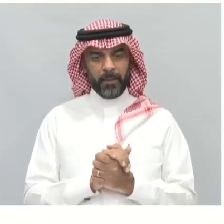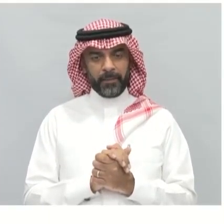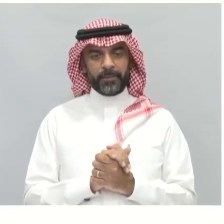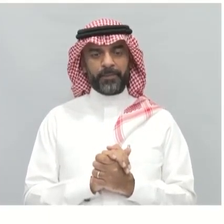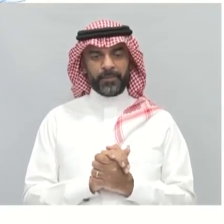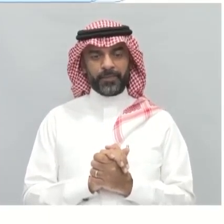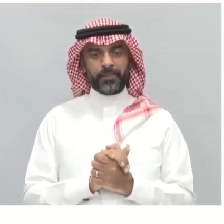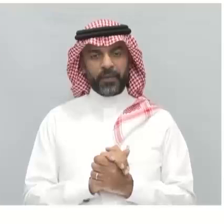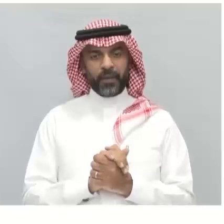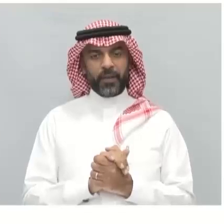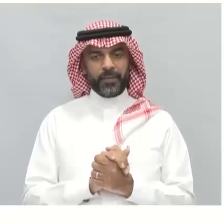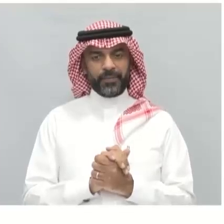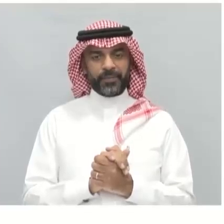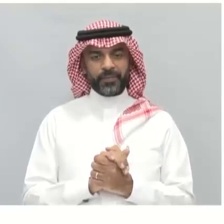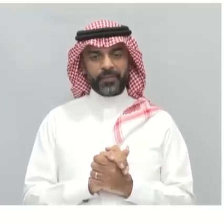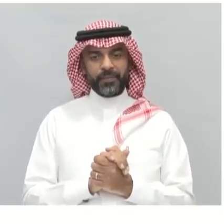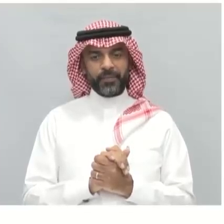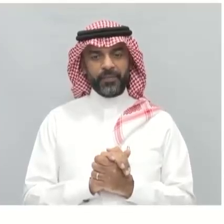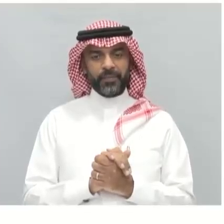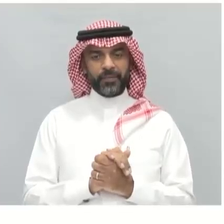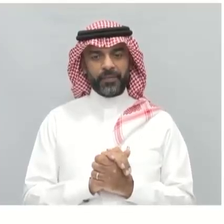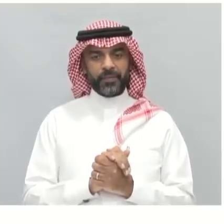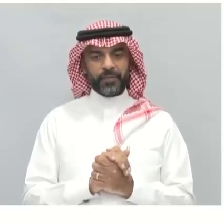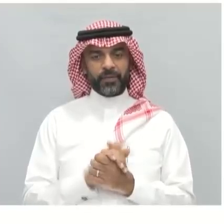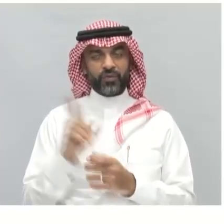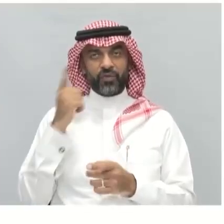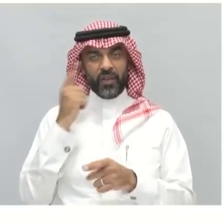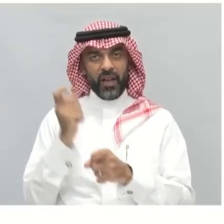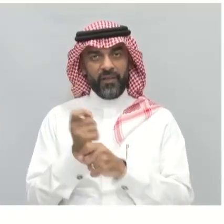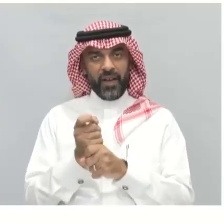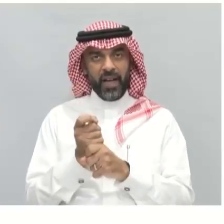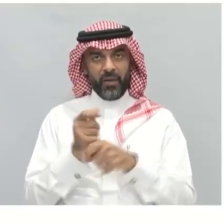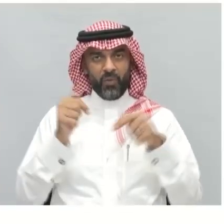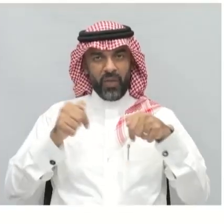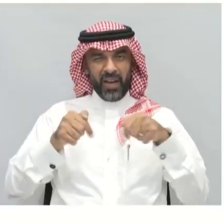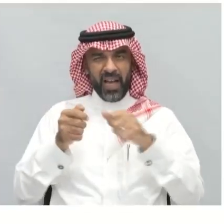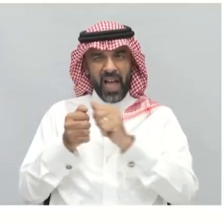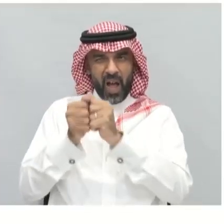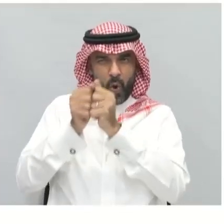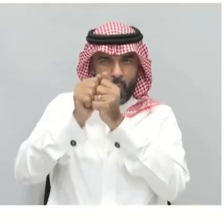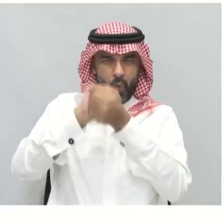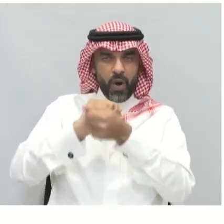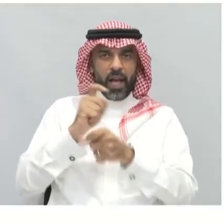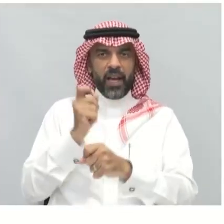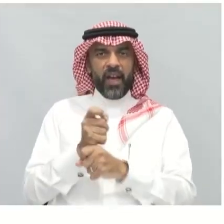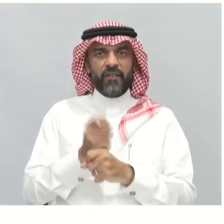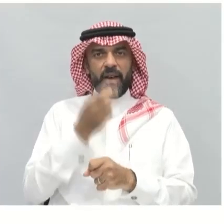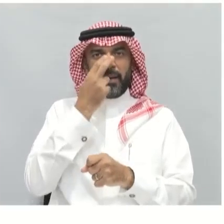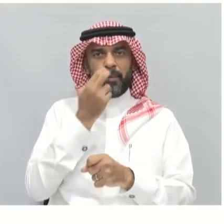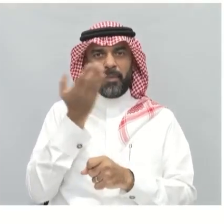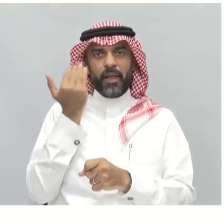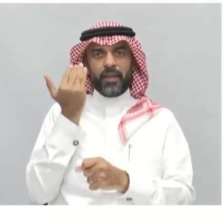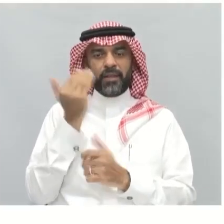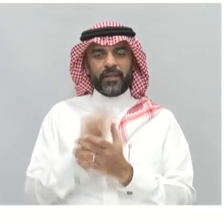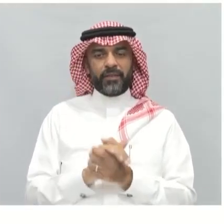نطبقها بعد قليل هنا يقول احول الافعال المضارعه الاتيه الى افعال ماضيه الى افعال